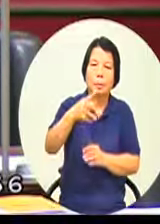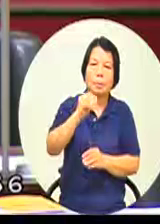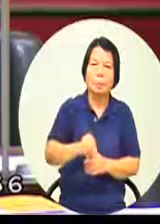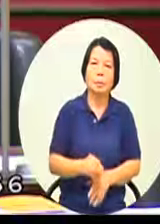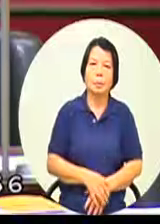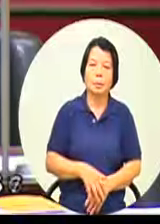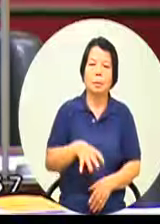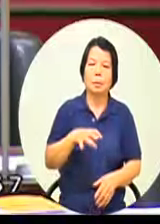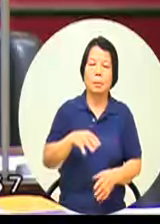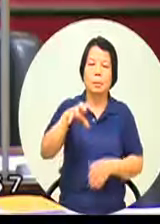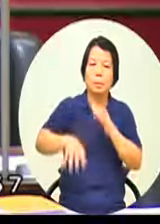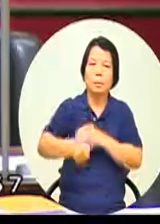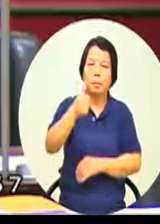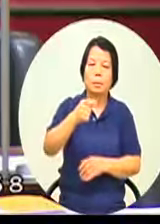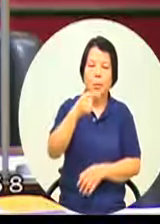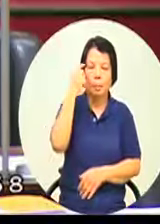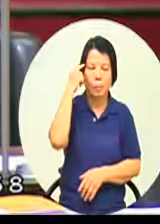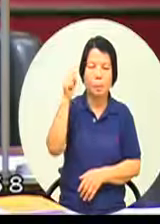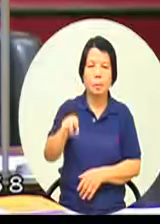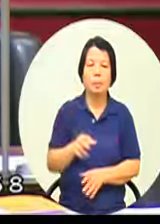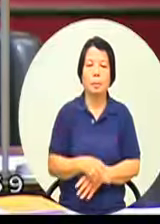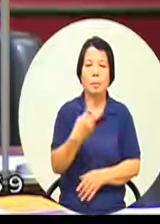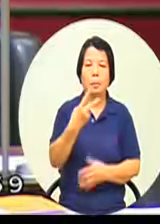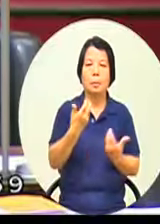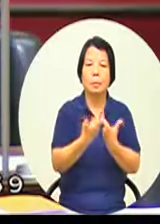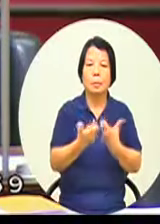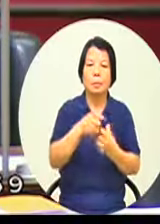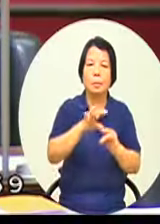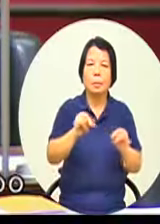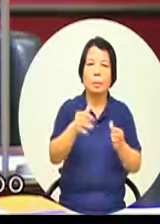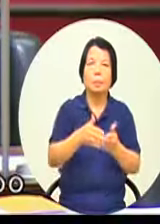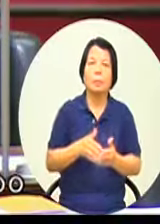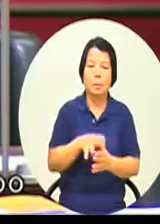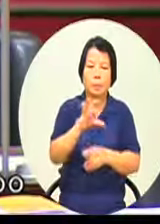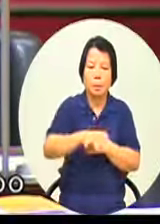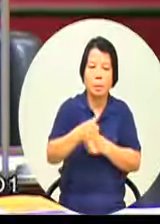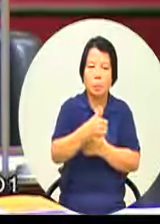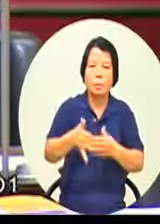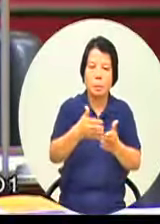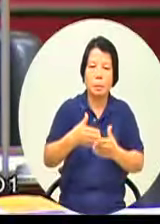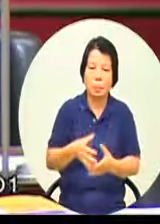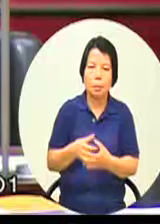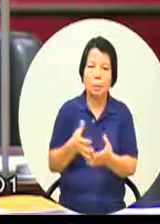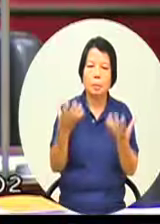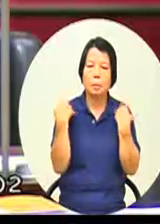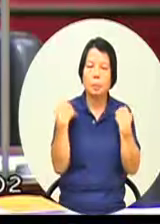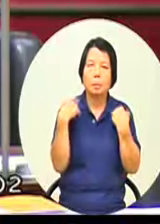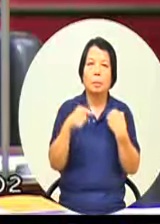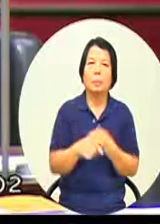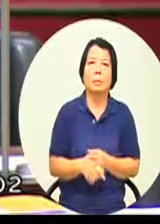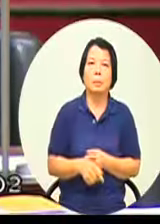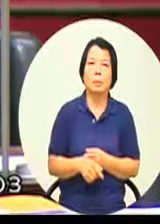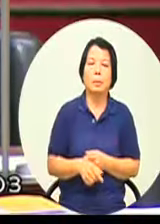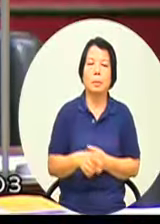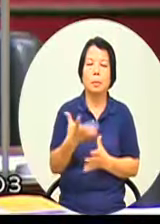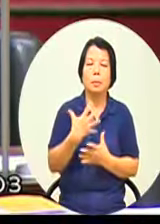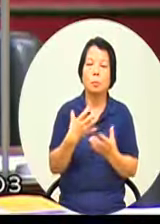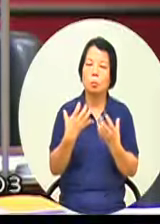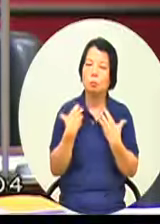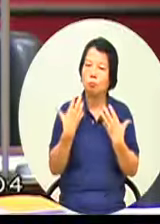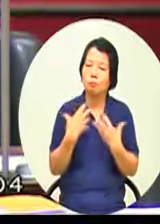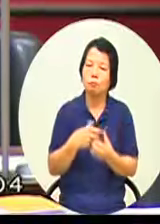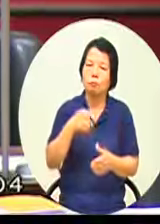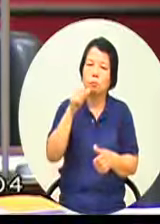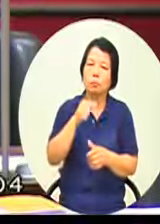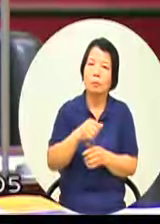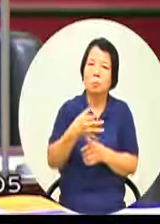局长，你认为两分地一个农民能够承担起这样的一个负担吗？